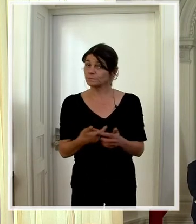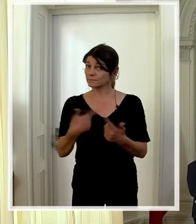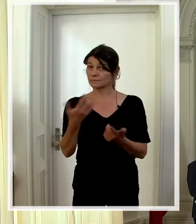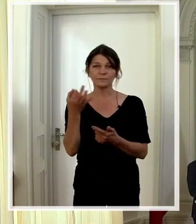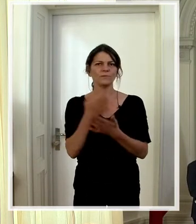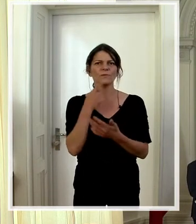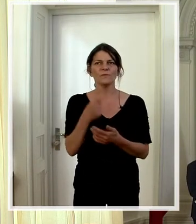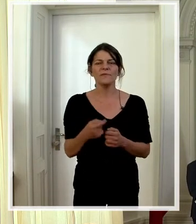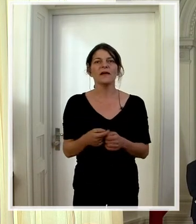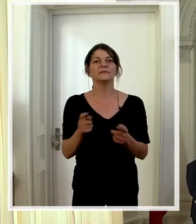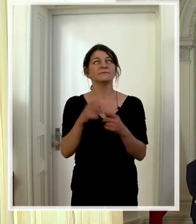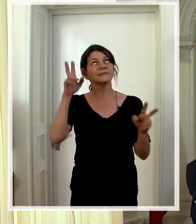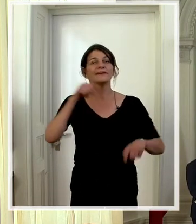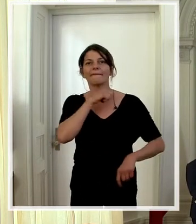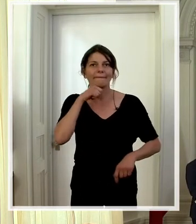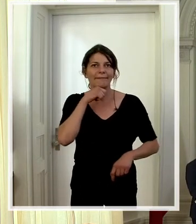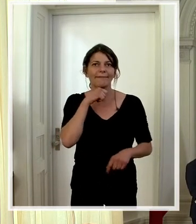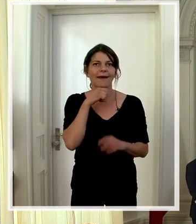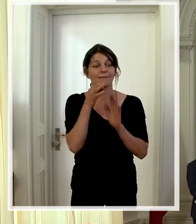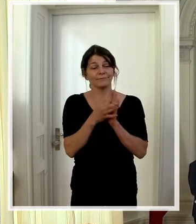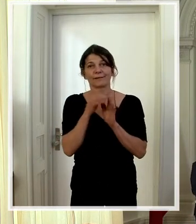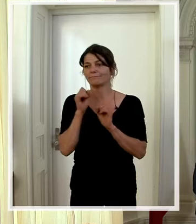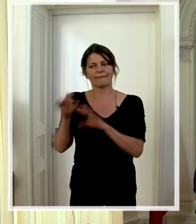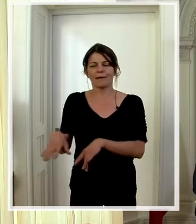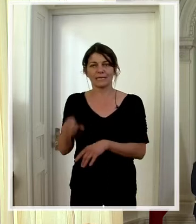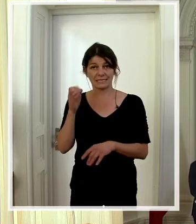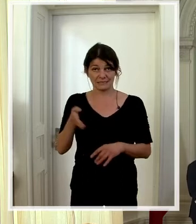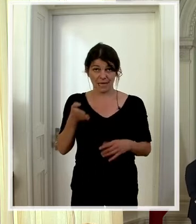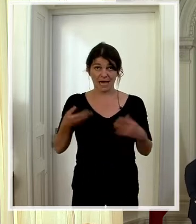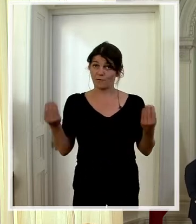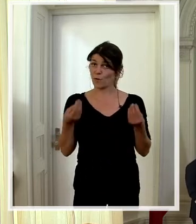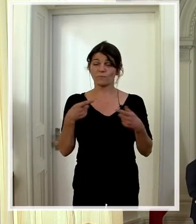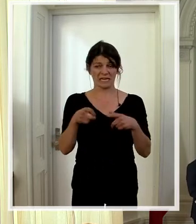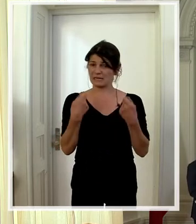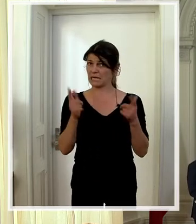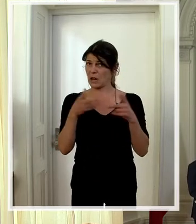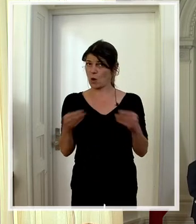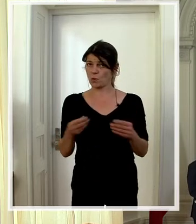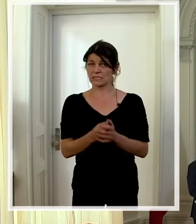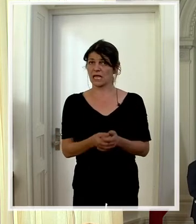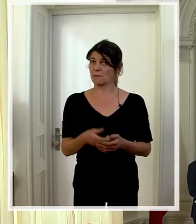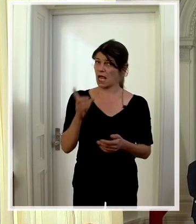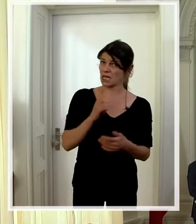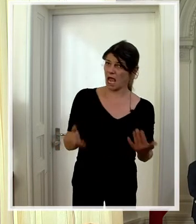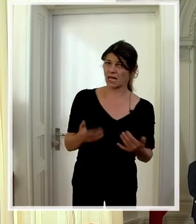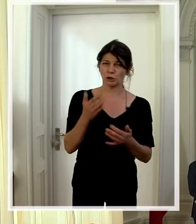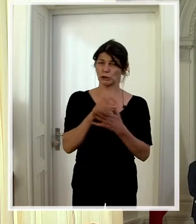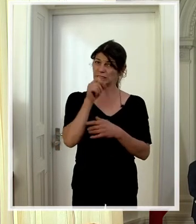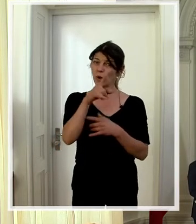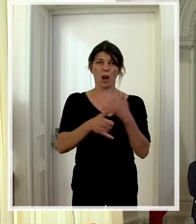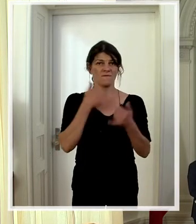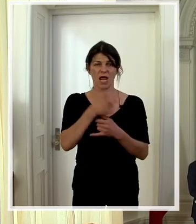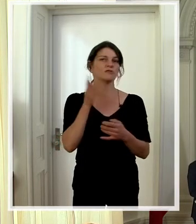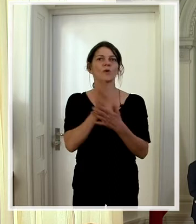worden, von einem Killer-Kriterium könnte sein für die S-Bahn, weil man dort einfach eine Lösung sieht. Jetzt, Daniel, ich glaube, man ist schon 12 Jahre dran an der